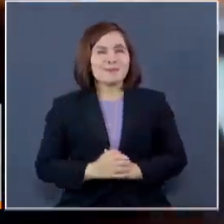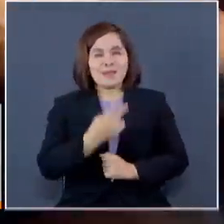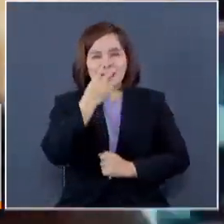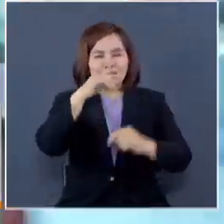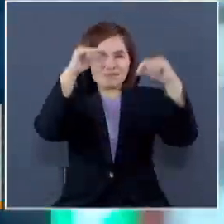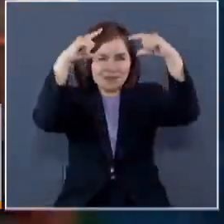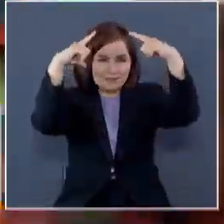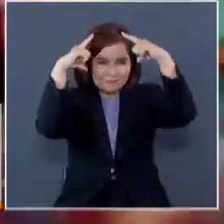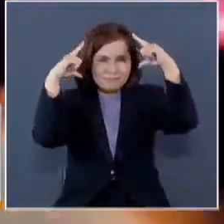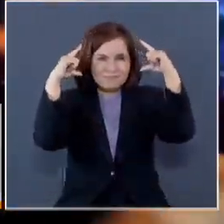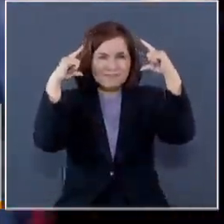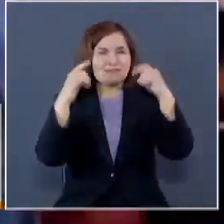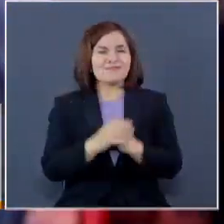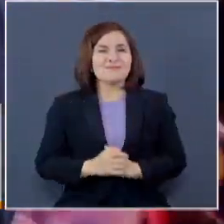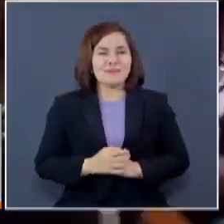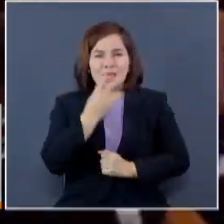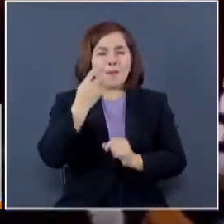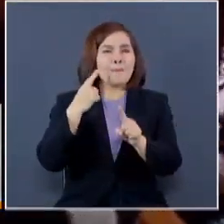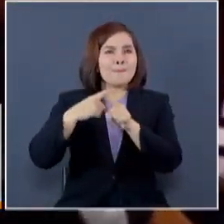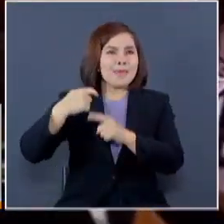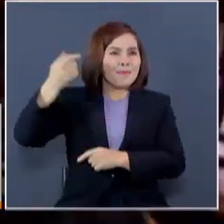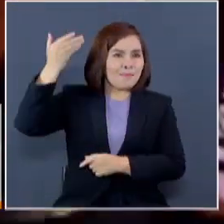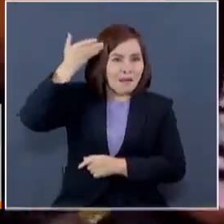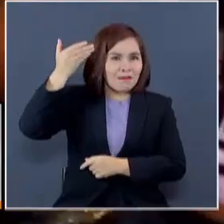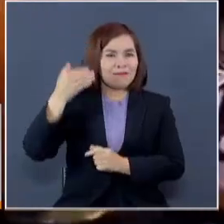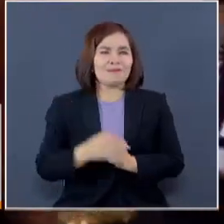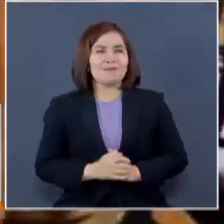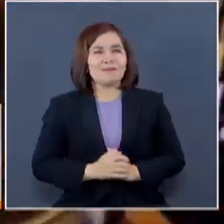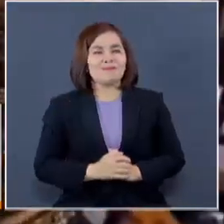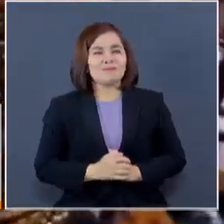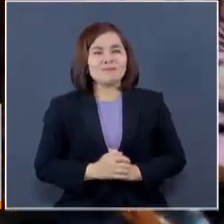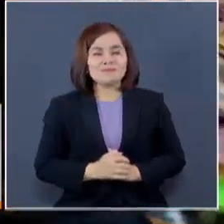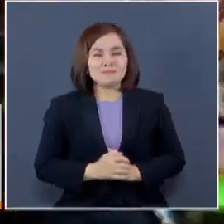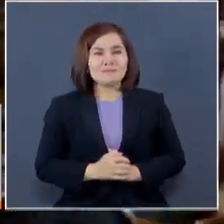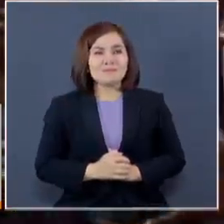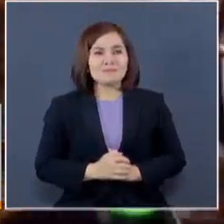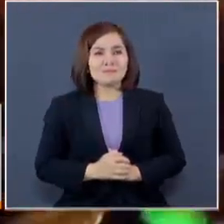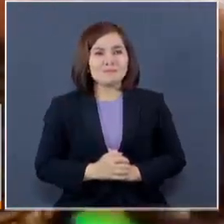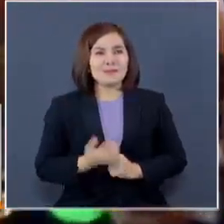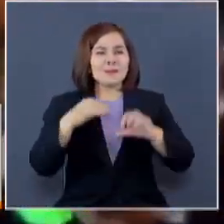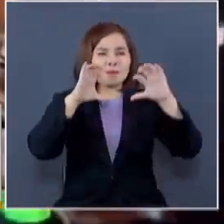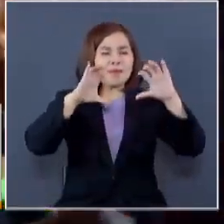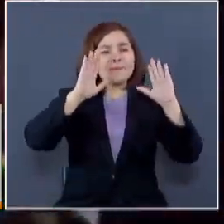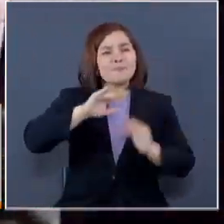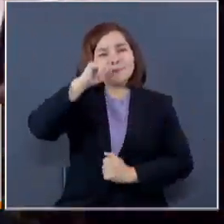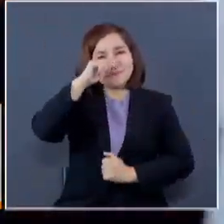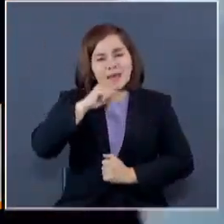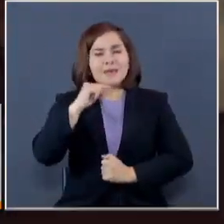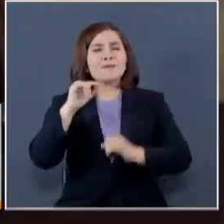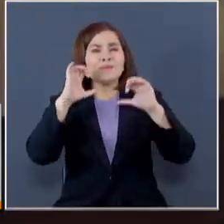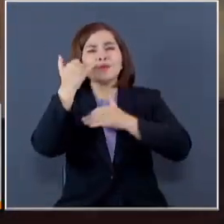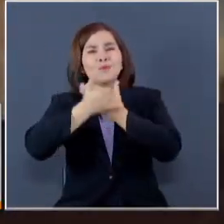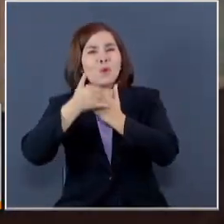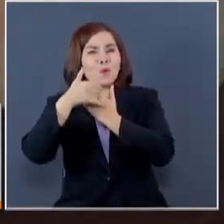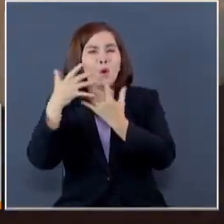ากเลย ที่คาดผมมีดเลยก็มีนะฮ ะ บรรยากาศเมื่อวานนี้ที่ถนนข้าวสารโอ้โหนี่ฮะผีไทยผีฝรั่งนะฮะมากันหม